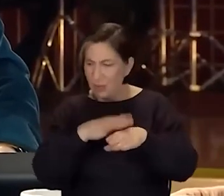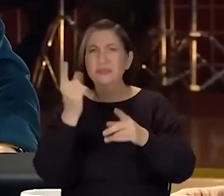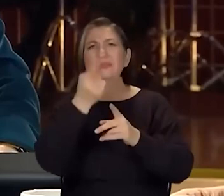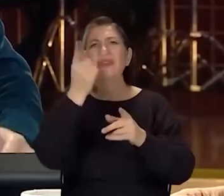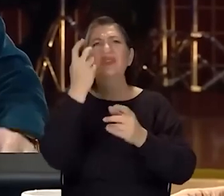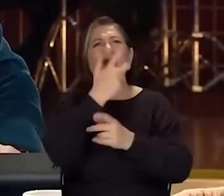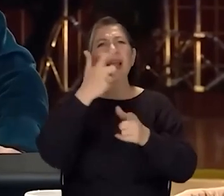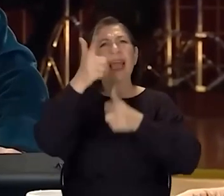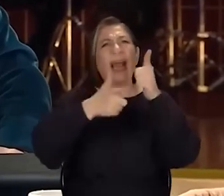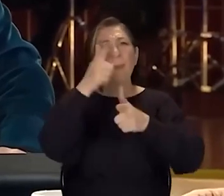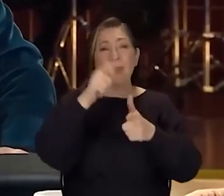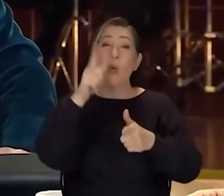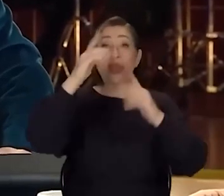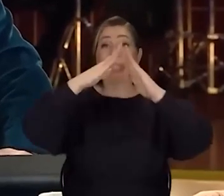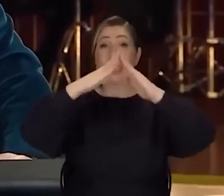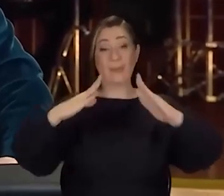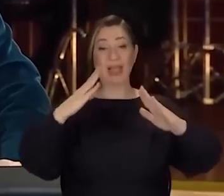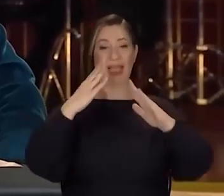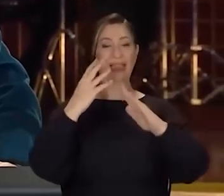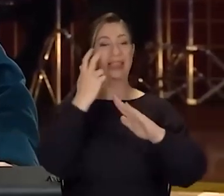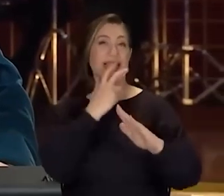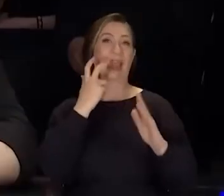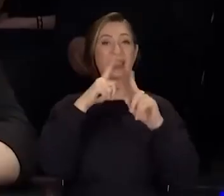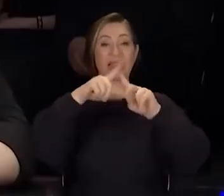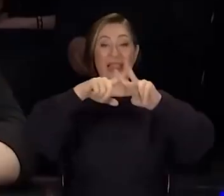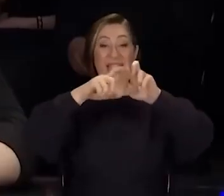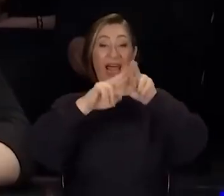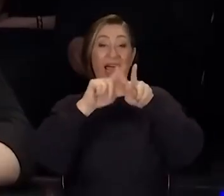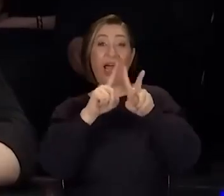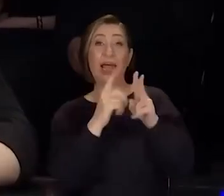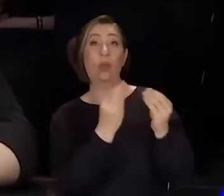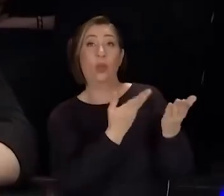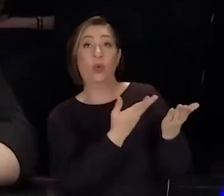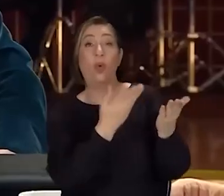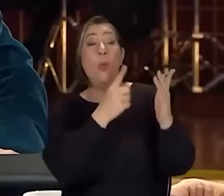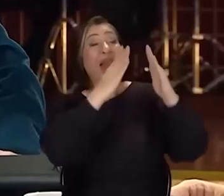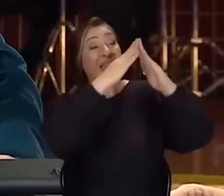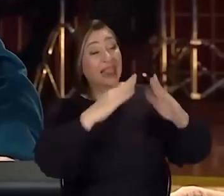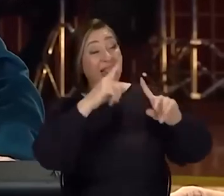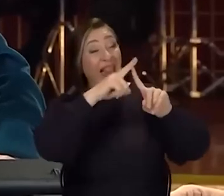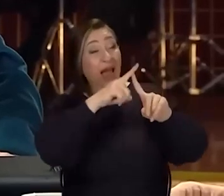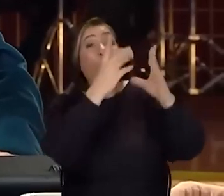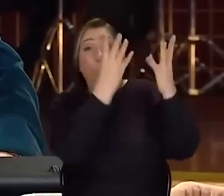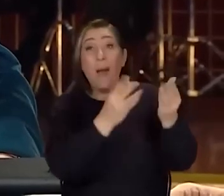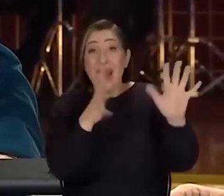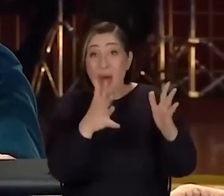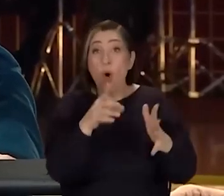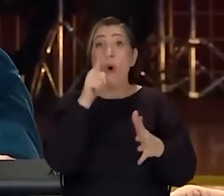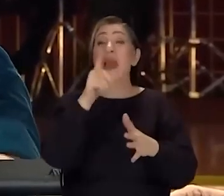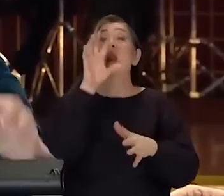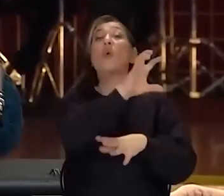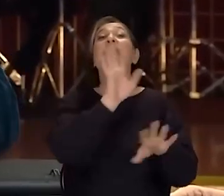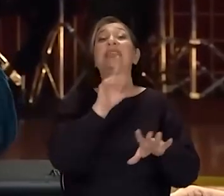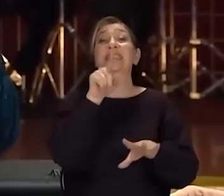şey çekti mesela. Onda bile o damdaki Tarkan oldu. Oh. Tamam mı? Ama o, sen, o bile damdaki Tarkan olabiliyor. O bile logo